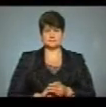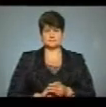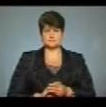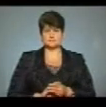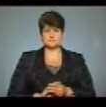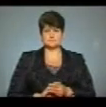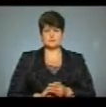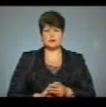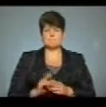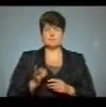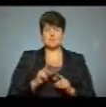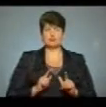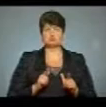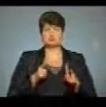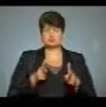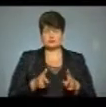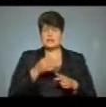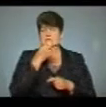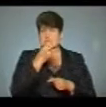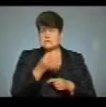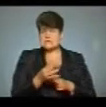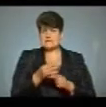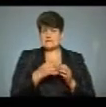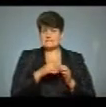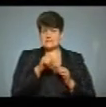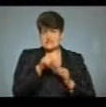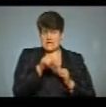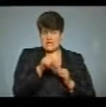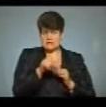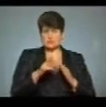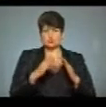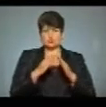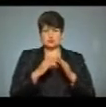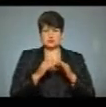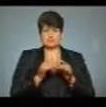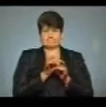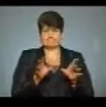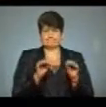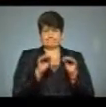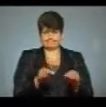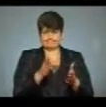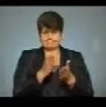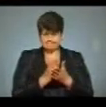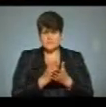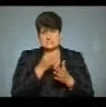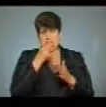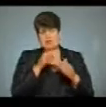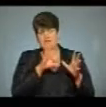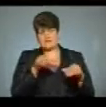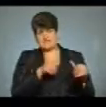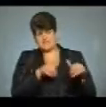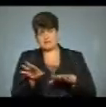рахував. Прийшов поступати, сказали всередині, що будівля замінована, і сказали виходити всім